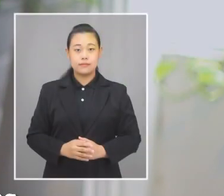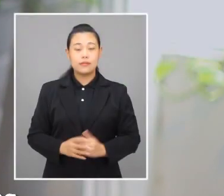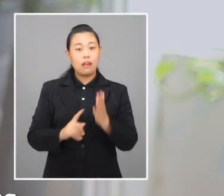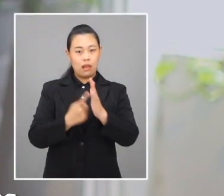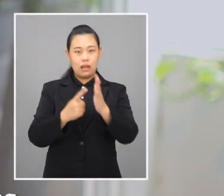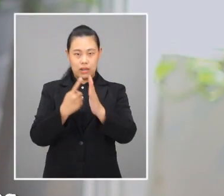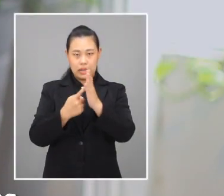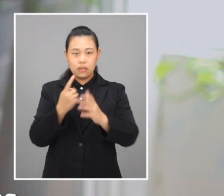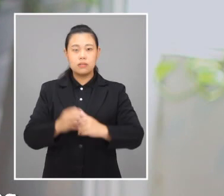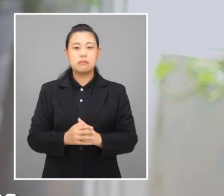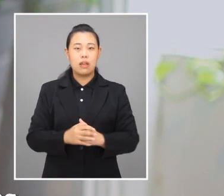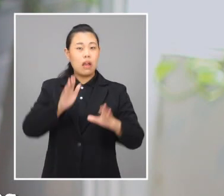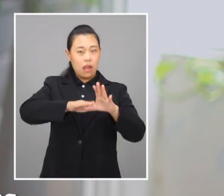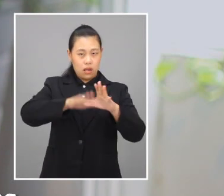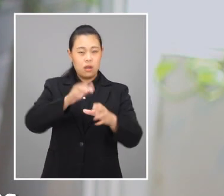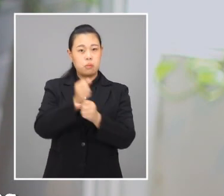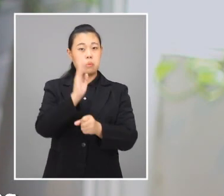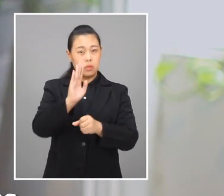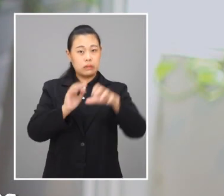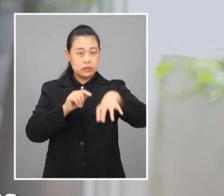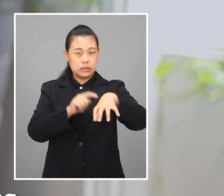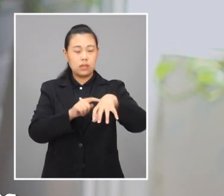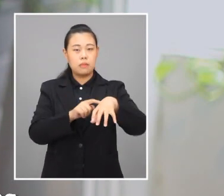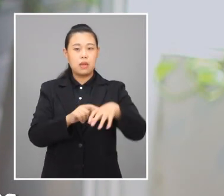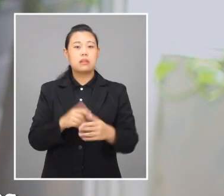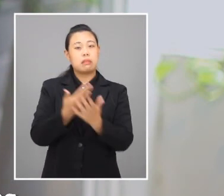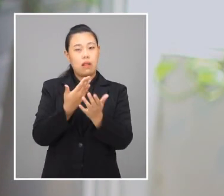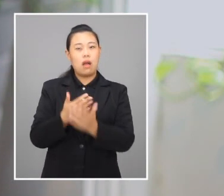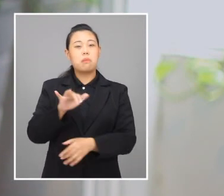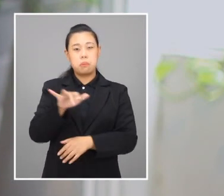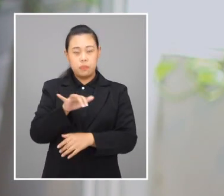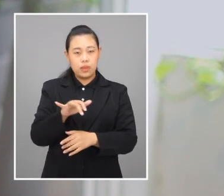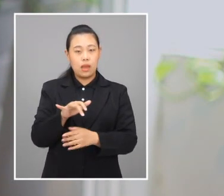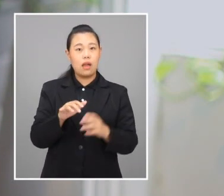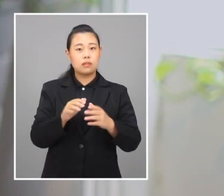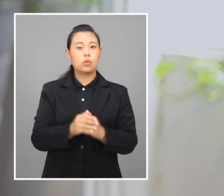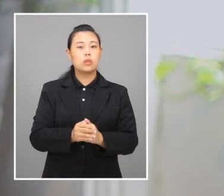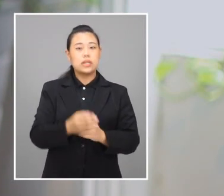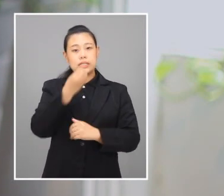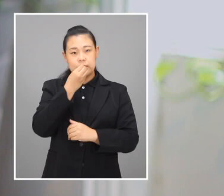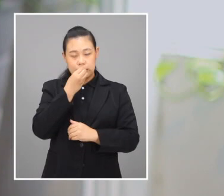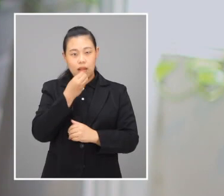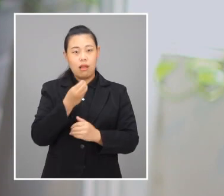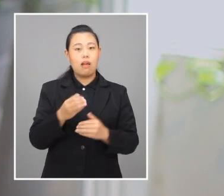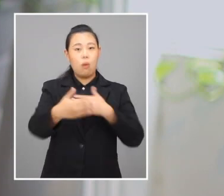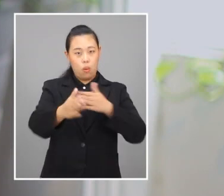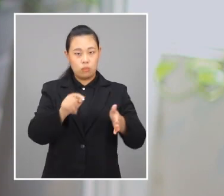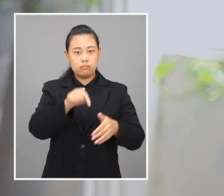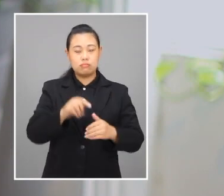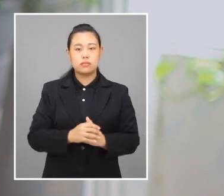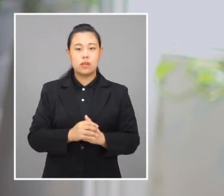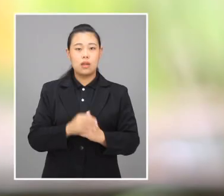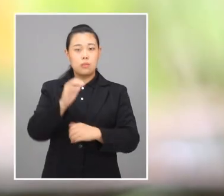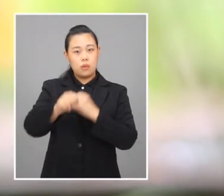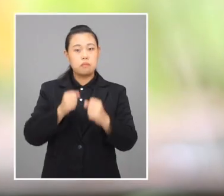เดิมทีเลยนะคะมาสมัครงานที่นี่เป็นแคชเชียร์ห้องอาหารจากนั้นอยู่ได้สัก2ปีวิกฤตต้มย